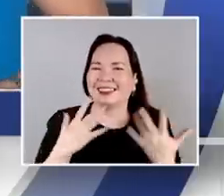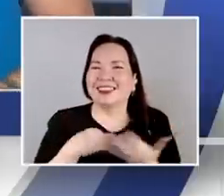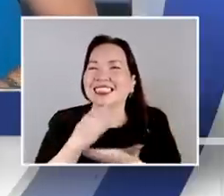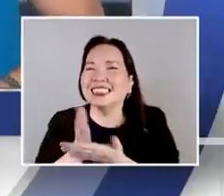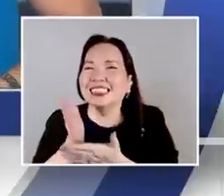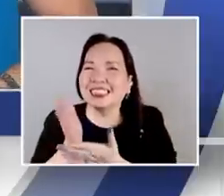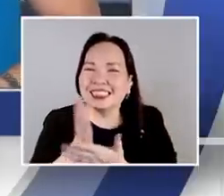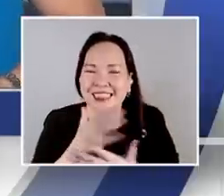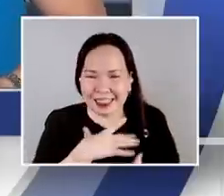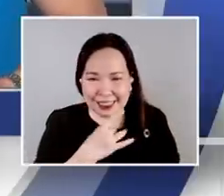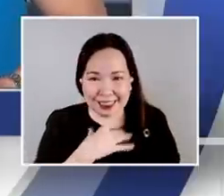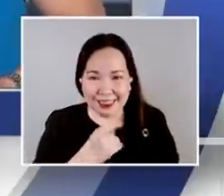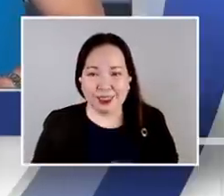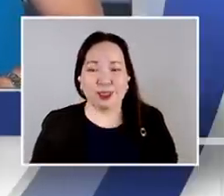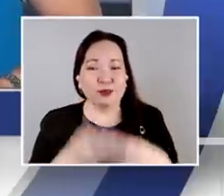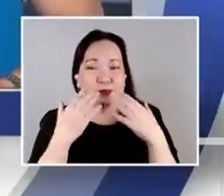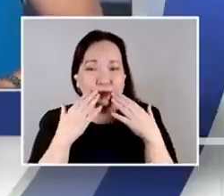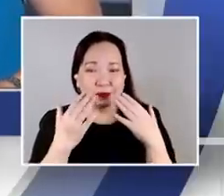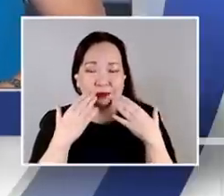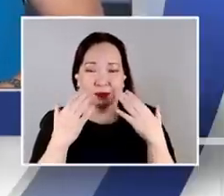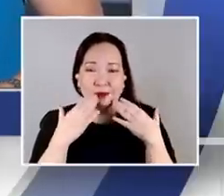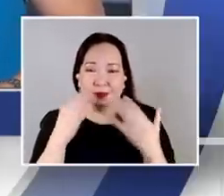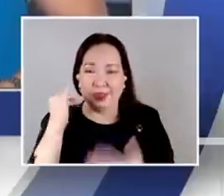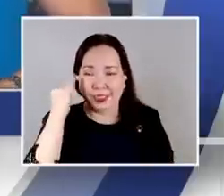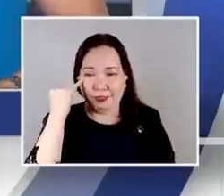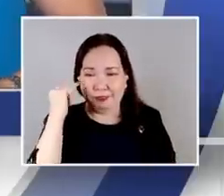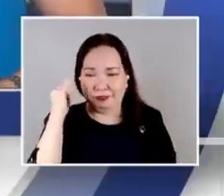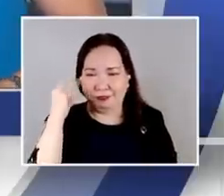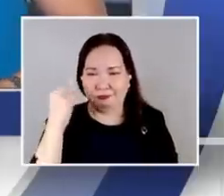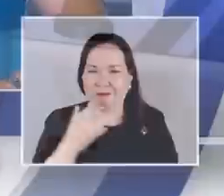yan. Maraming salamat sa iyo, Jeffrey Hernaez.